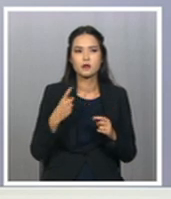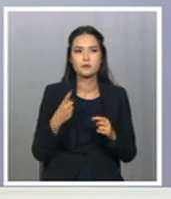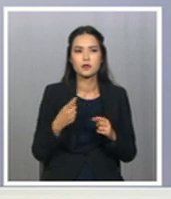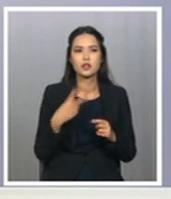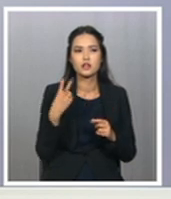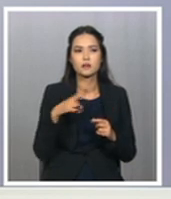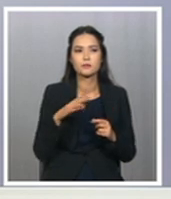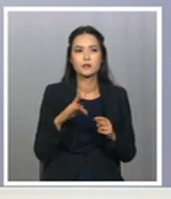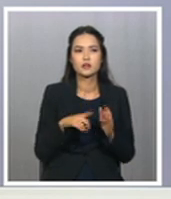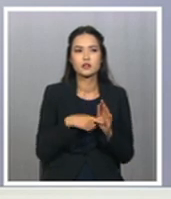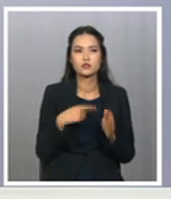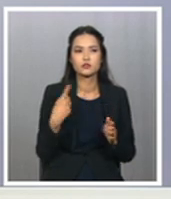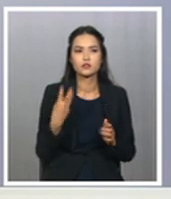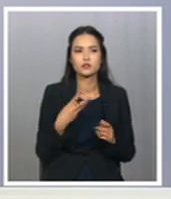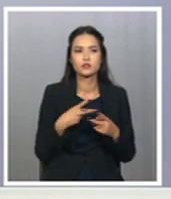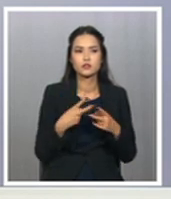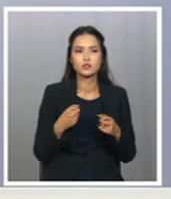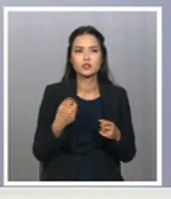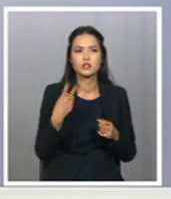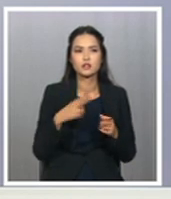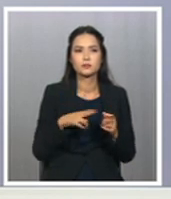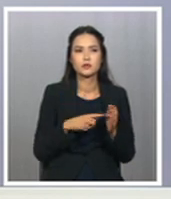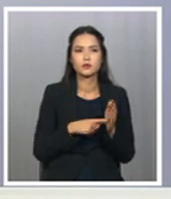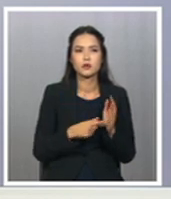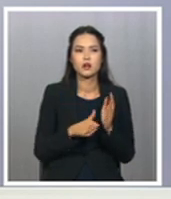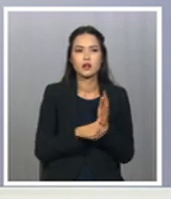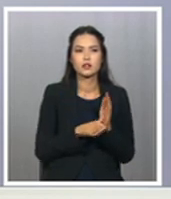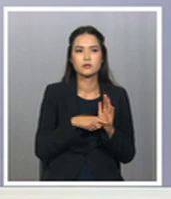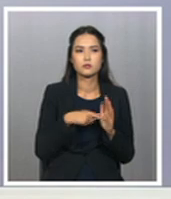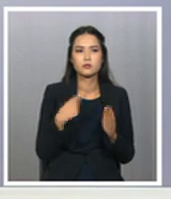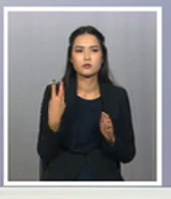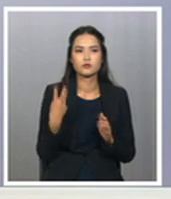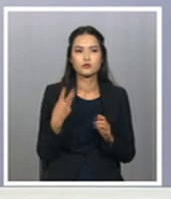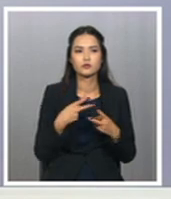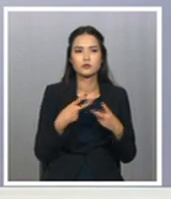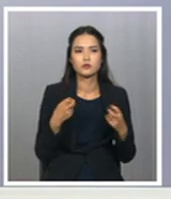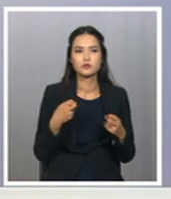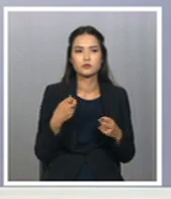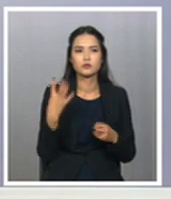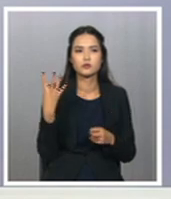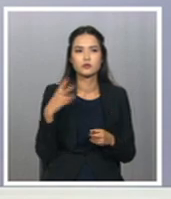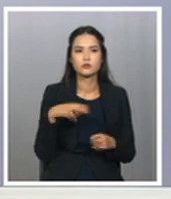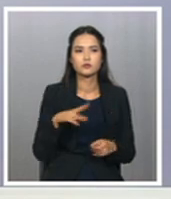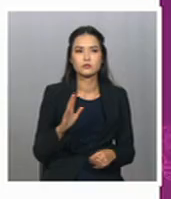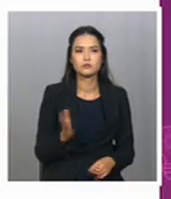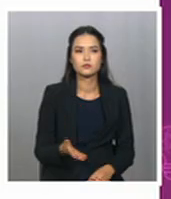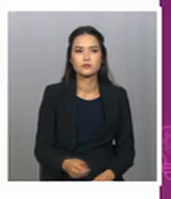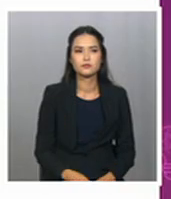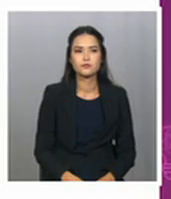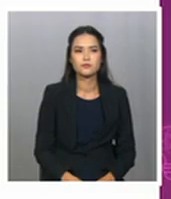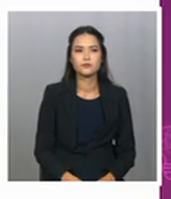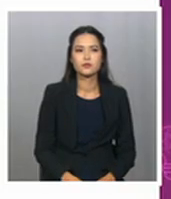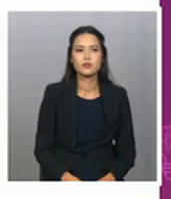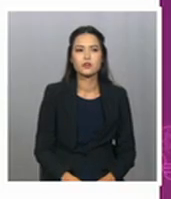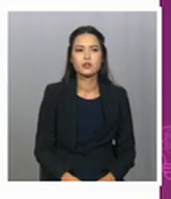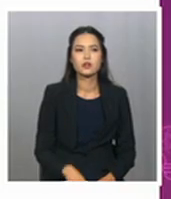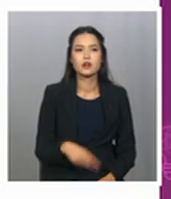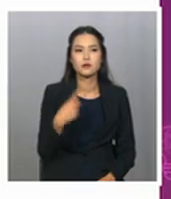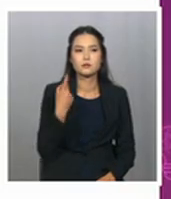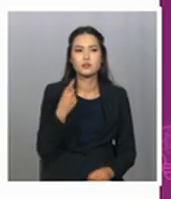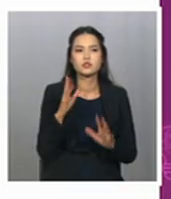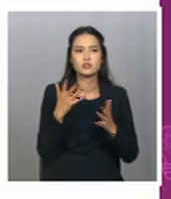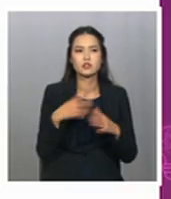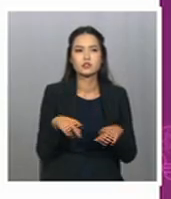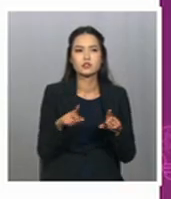Сол кезде 2 пи көбейтілген 6 бөлінген 3 4 пи-ге тең. Және бірінші жағдайдағыдай